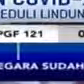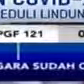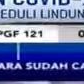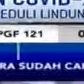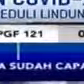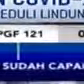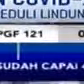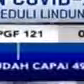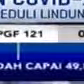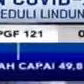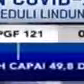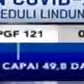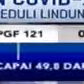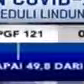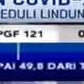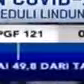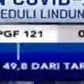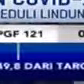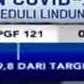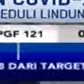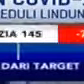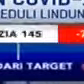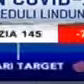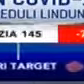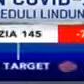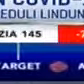syarat melakukan aktivitas kedepannya